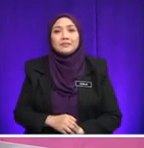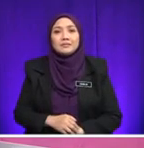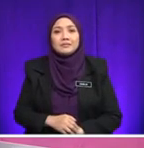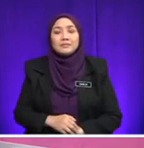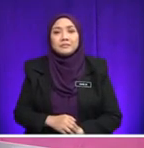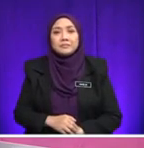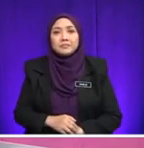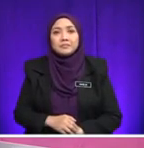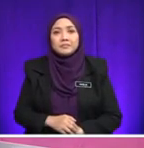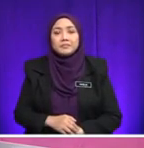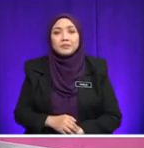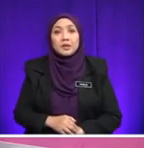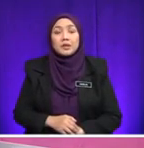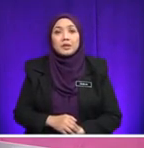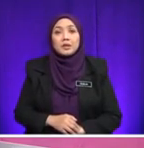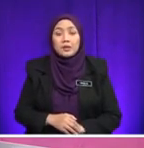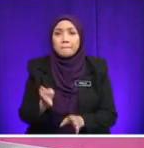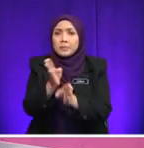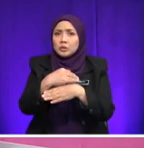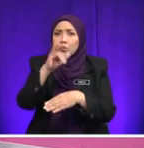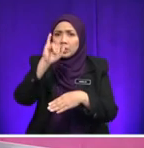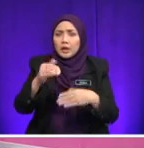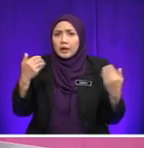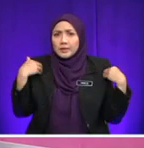sound bentuk yang